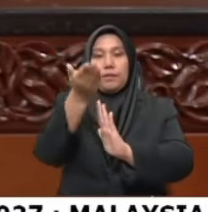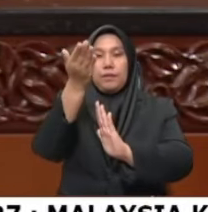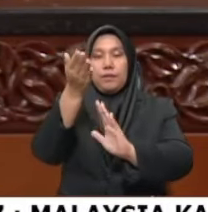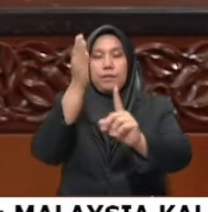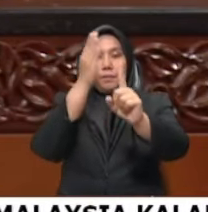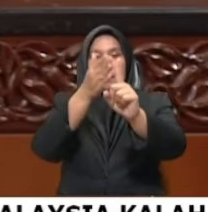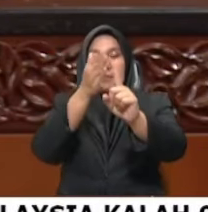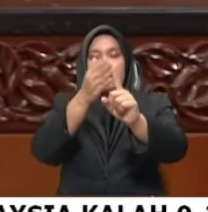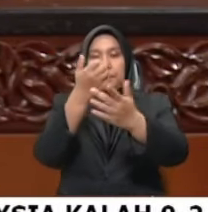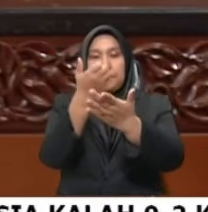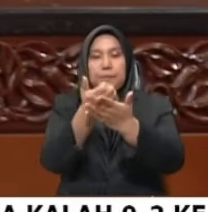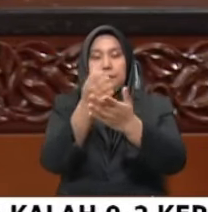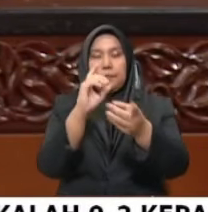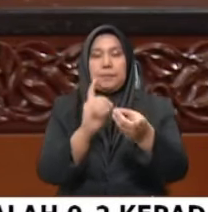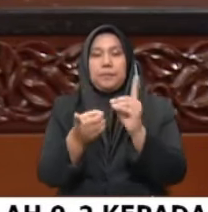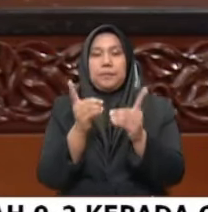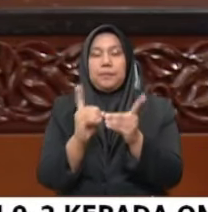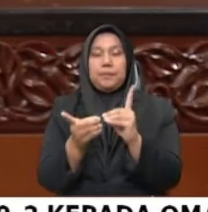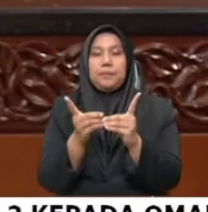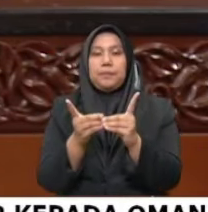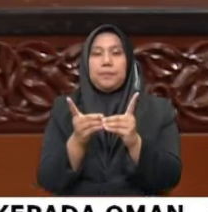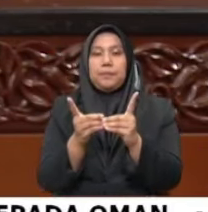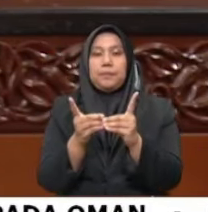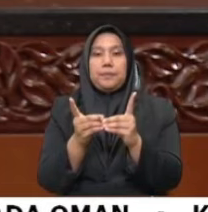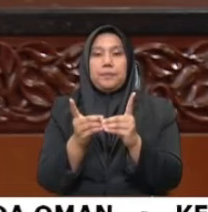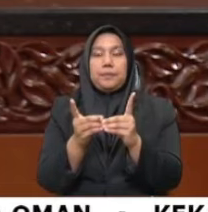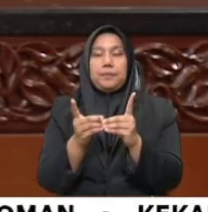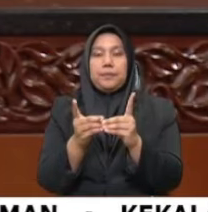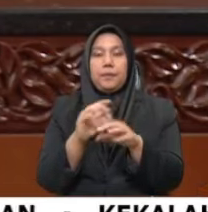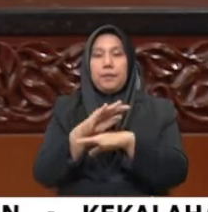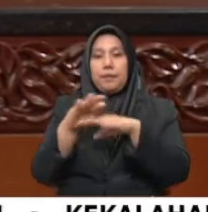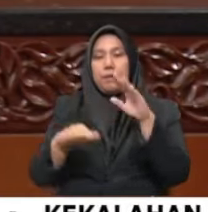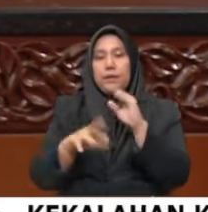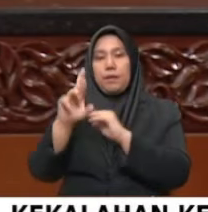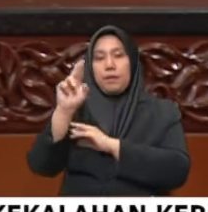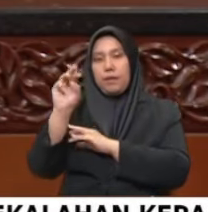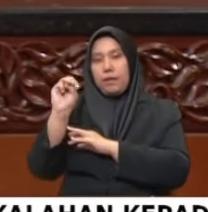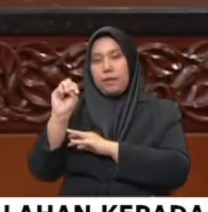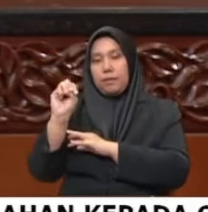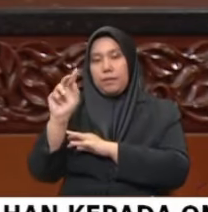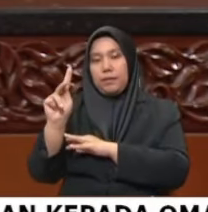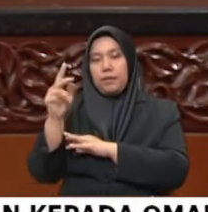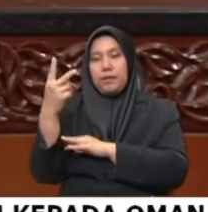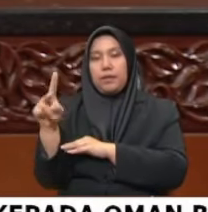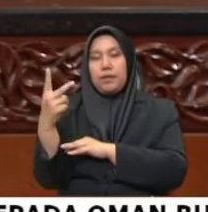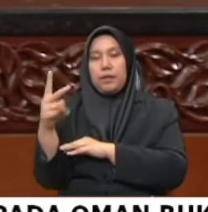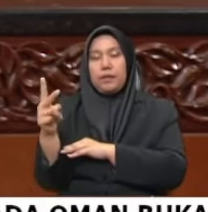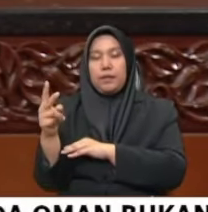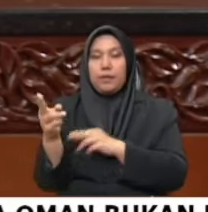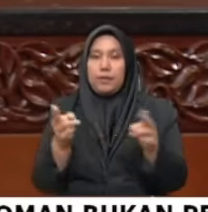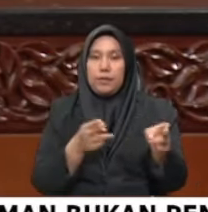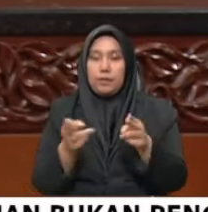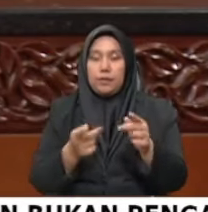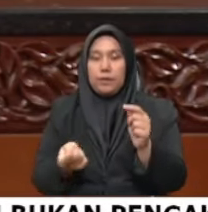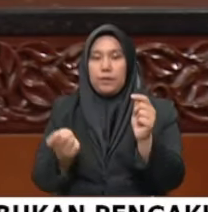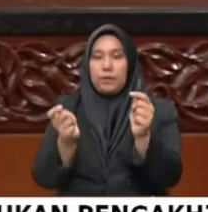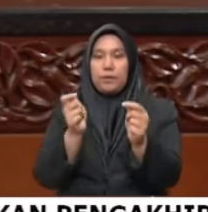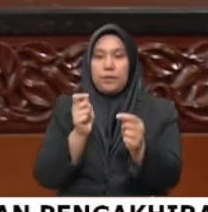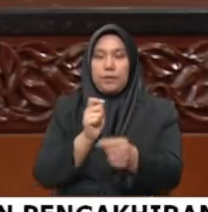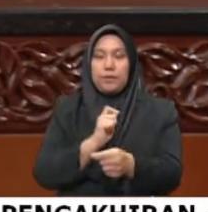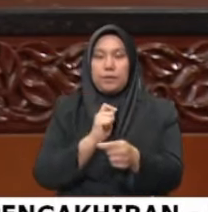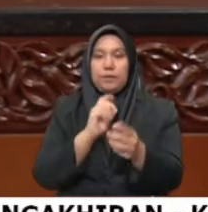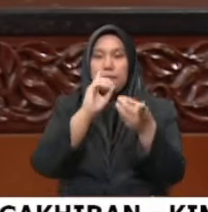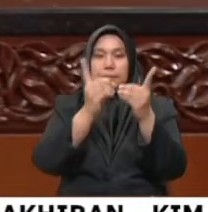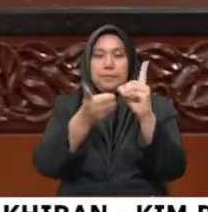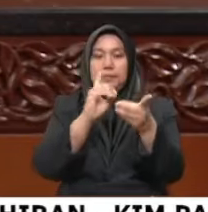ekonomi digital ke bawah rancangan Malaysia ke-12. Dalam usaha transformasi ke arah